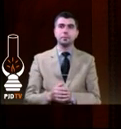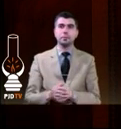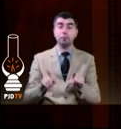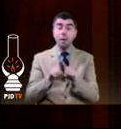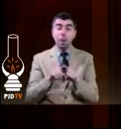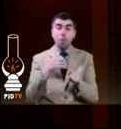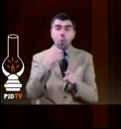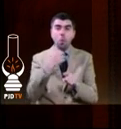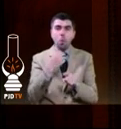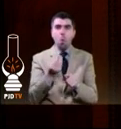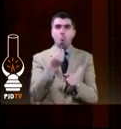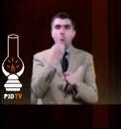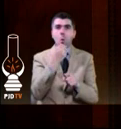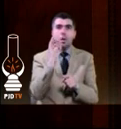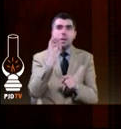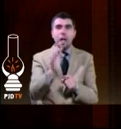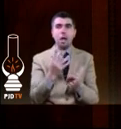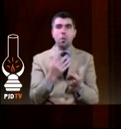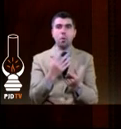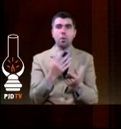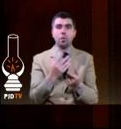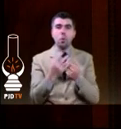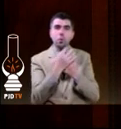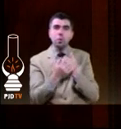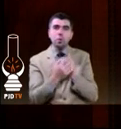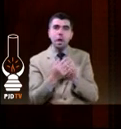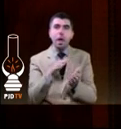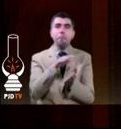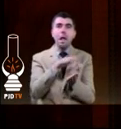الرصيد اللي كلينا منه كنهضر معاكم.